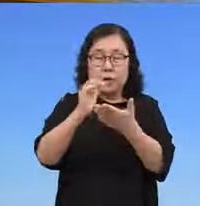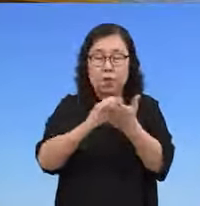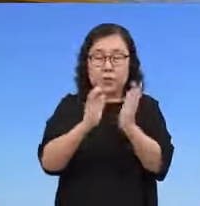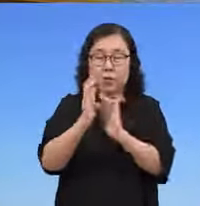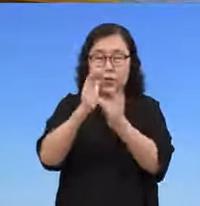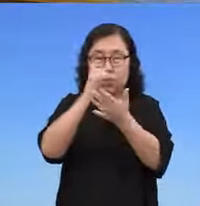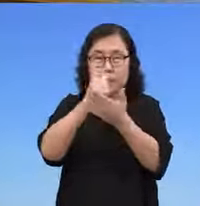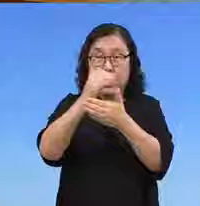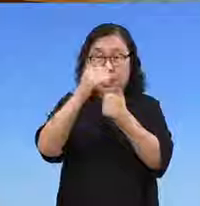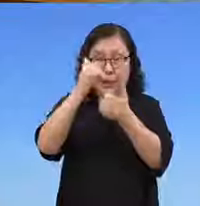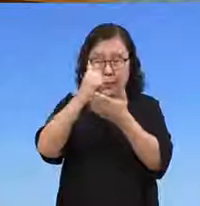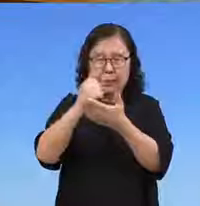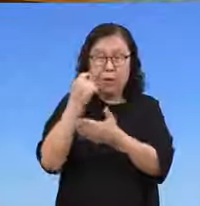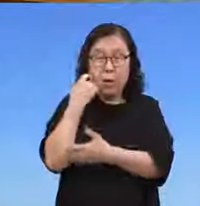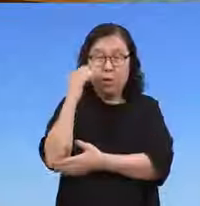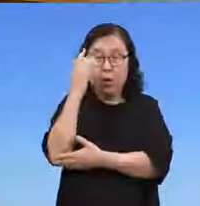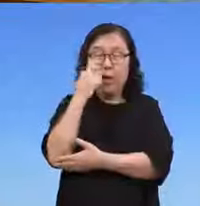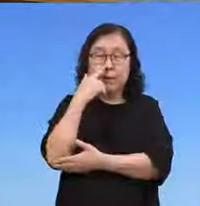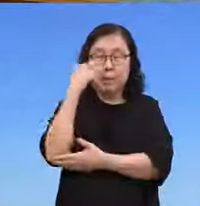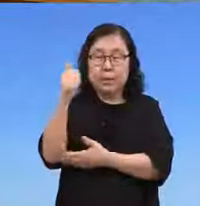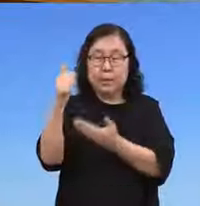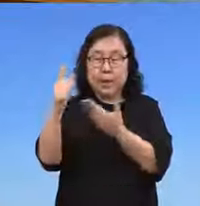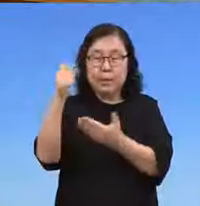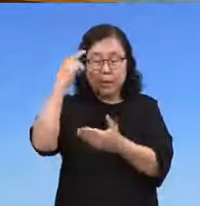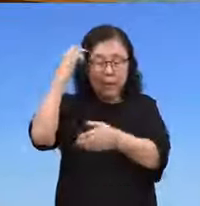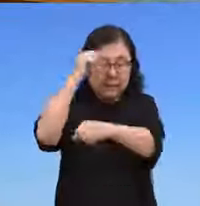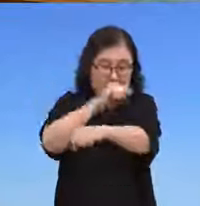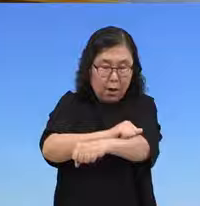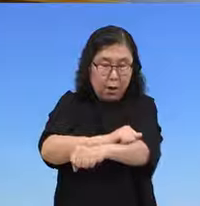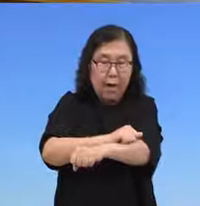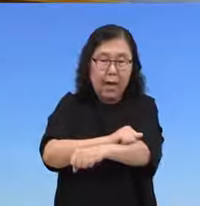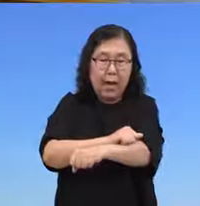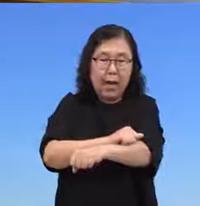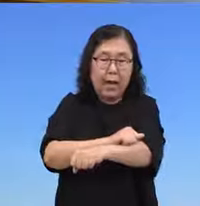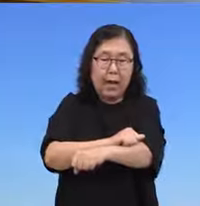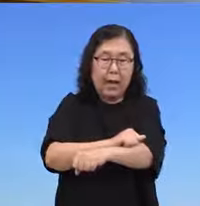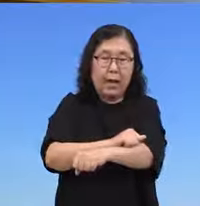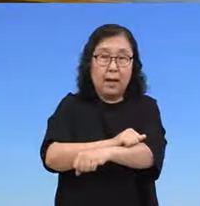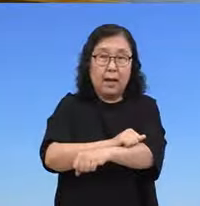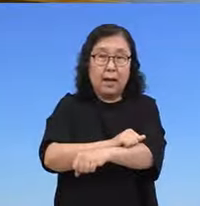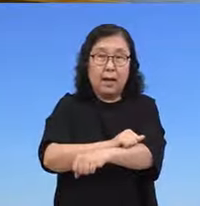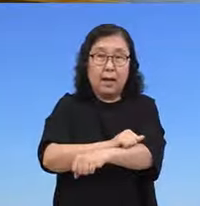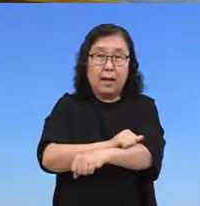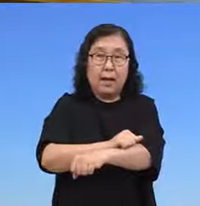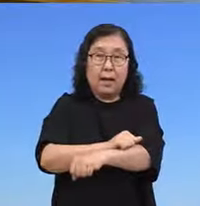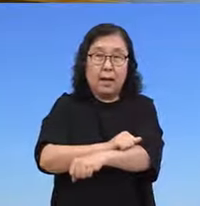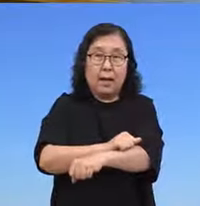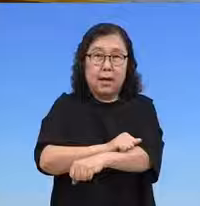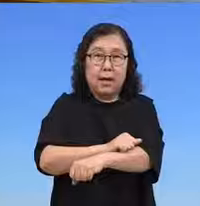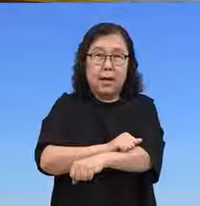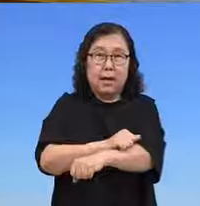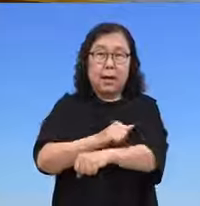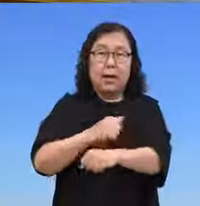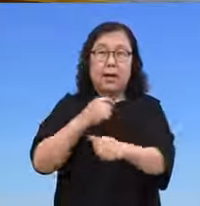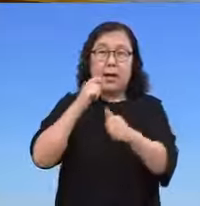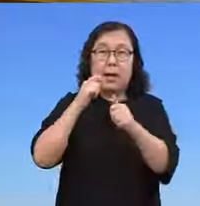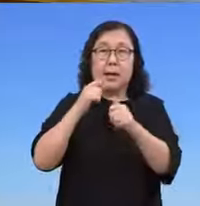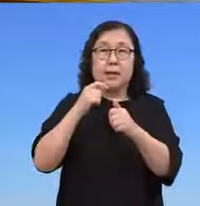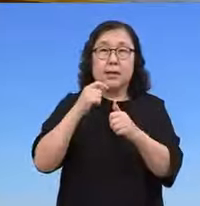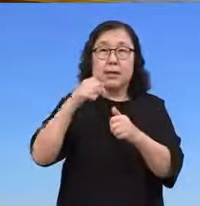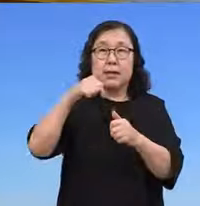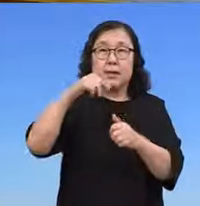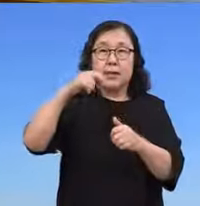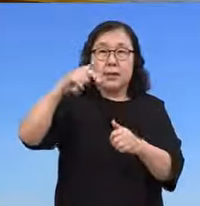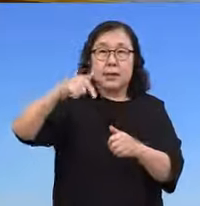예수 그리스도의 하나님 영광의 아버지께서 지혜와 계시의 영을 너희에게 주사, 그 다음 보세요, 하나님을 알게